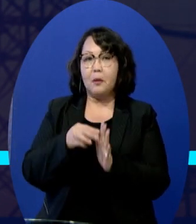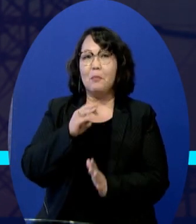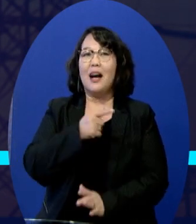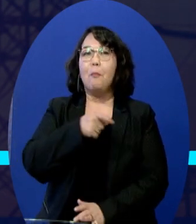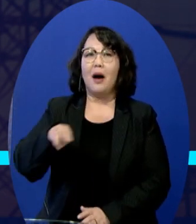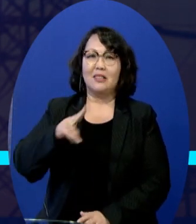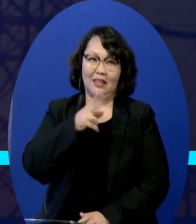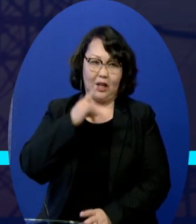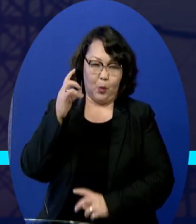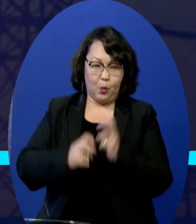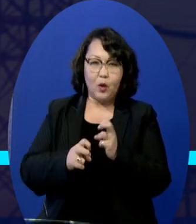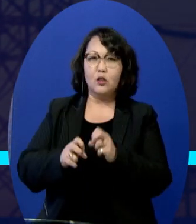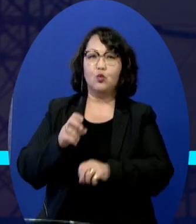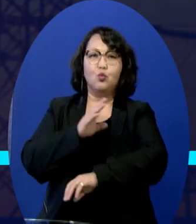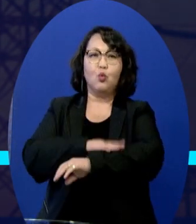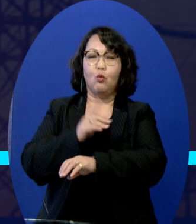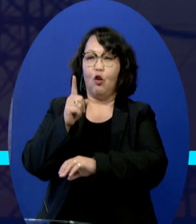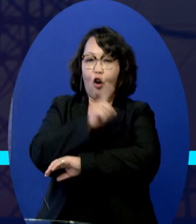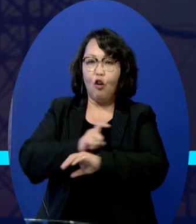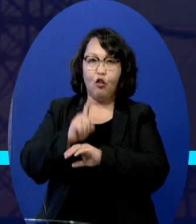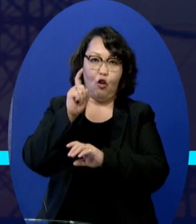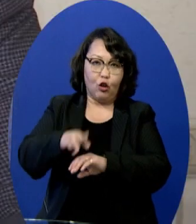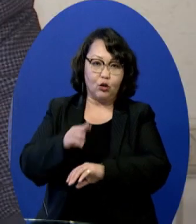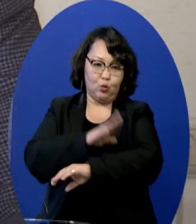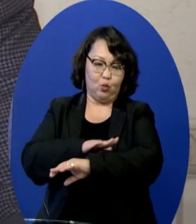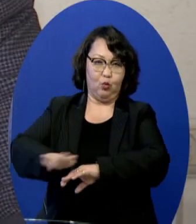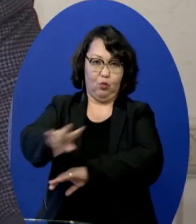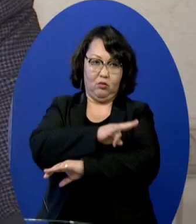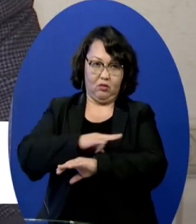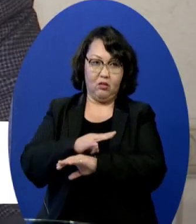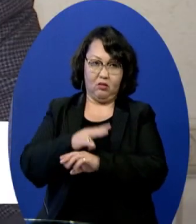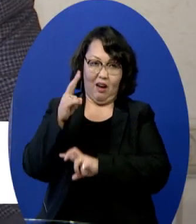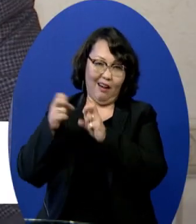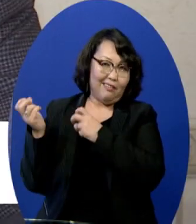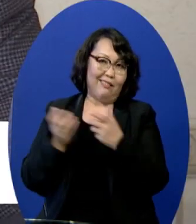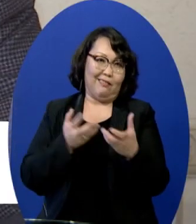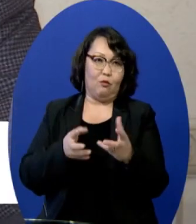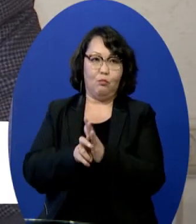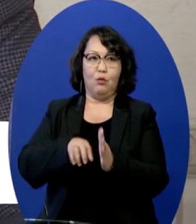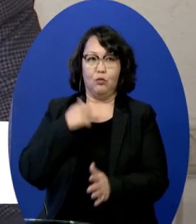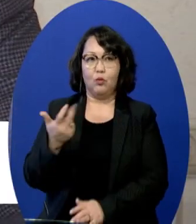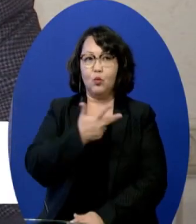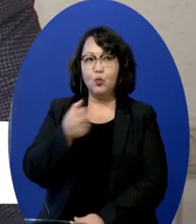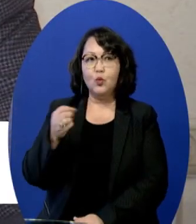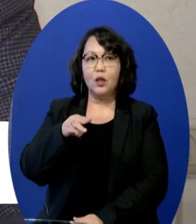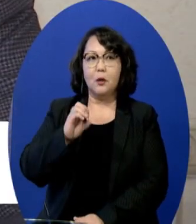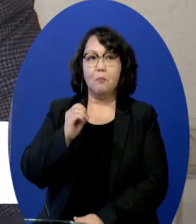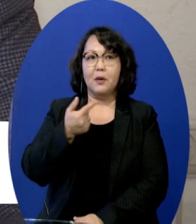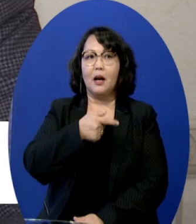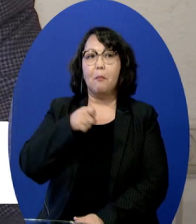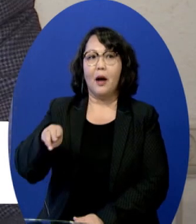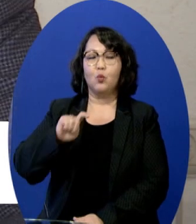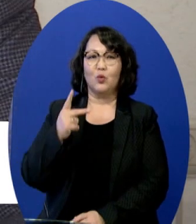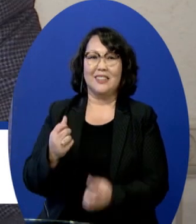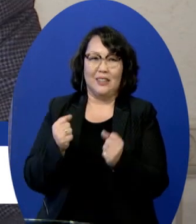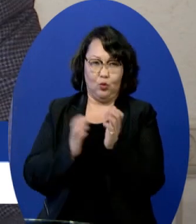хэрэглээг бүрэн хангах боломж байсан гэж тайлбарллаа. 300 мегаваттын чадал сох тутаад байна. Тэгээд 450